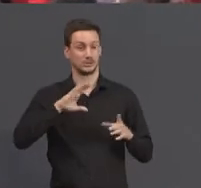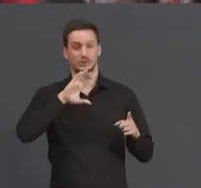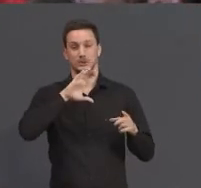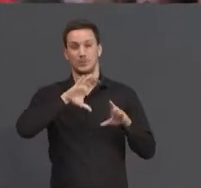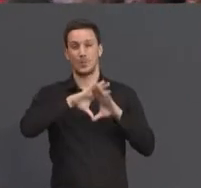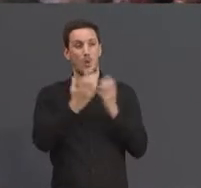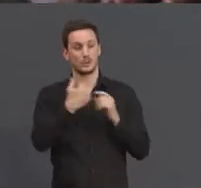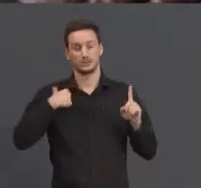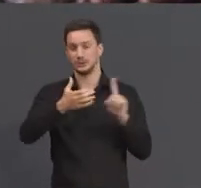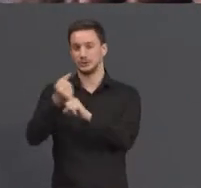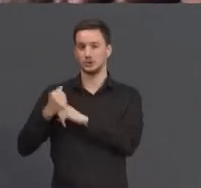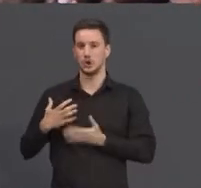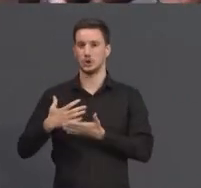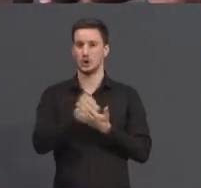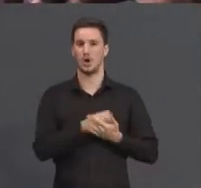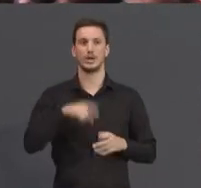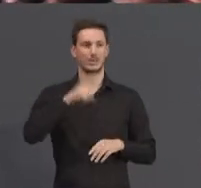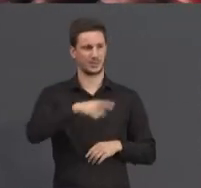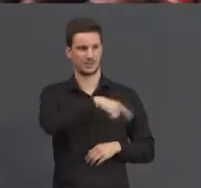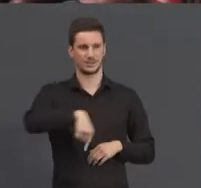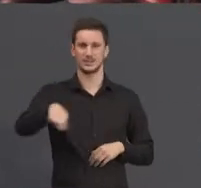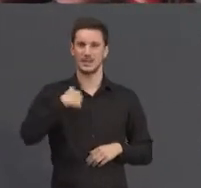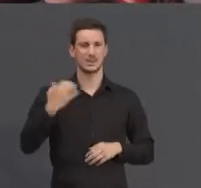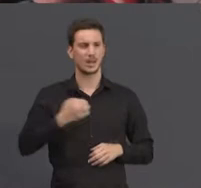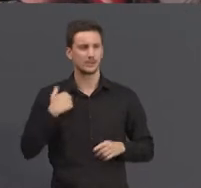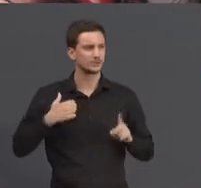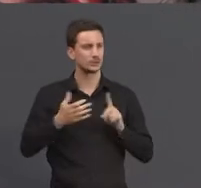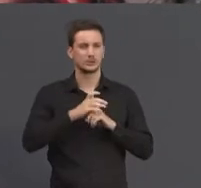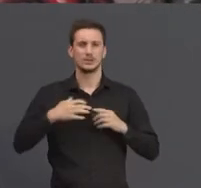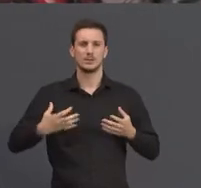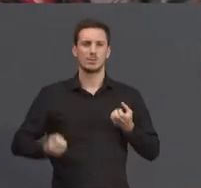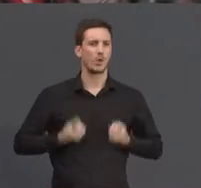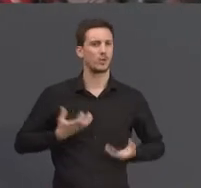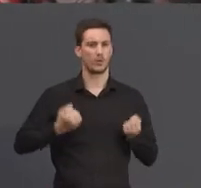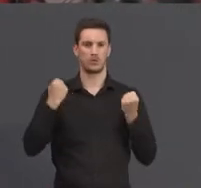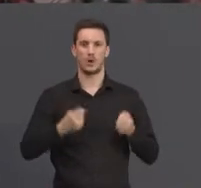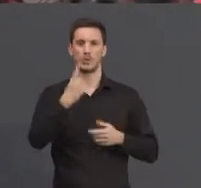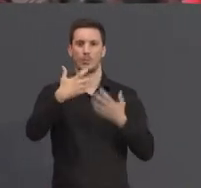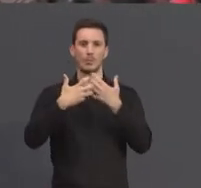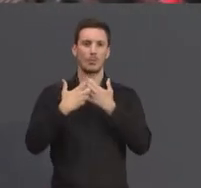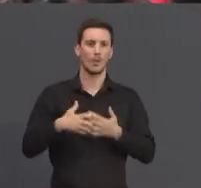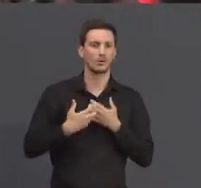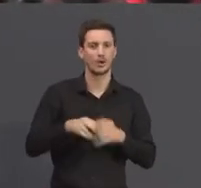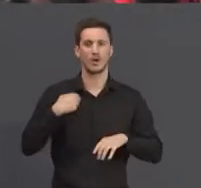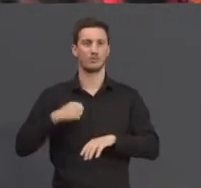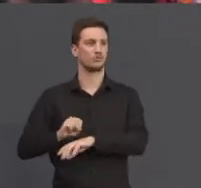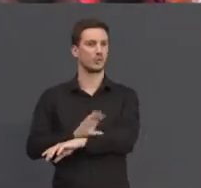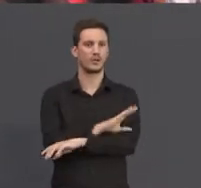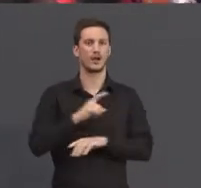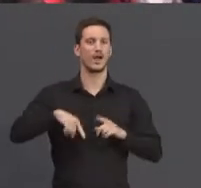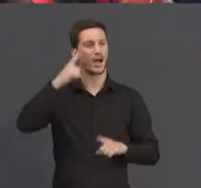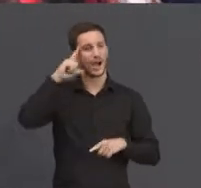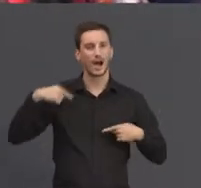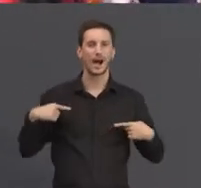tingueu ganes, sobretot, de menjar-vos el món perquè necessiteu un motor, necessiteu unes aspiracions per començar cada